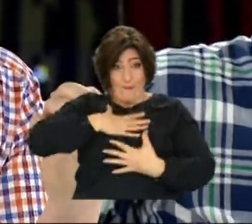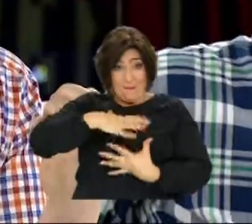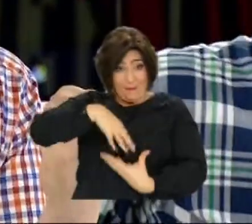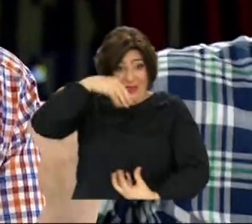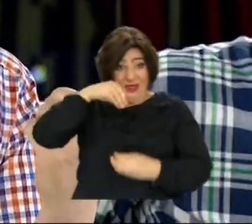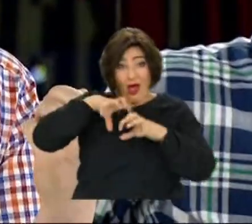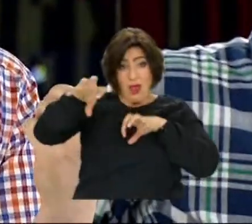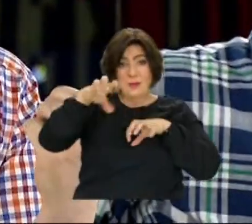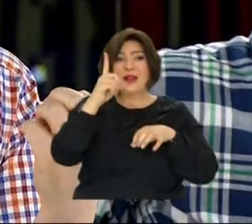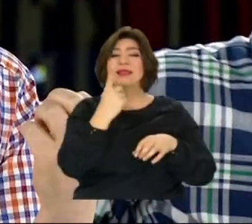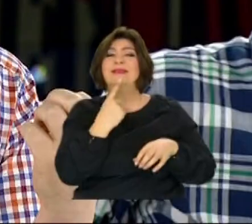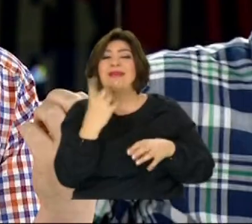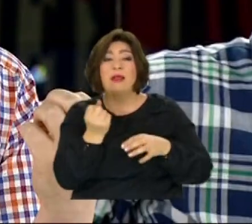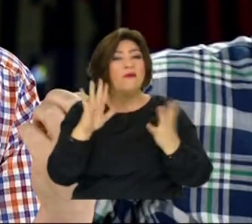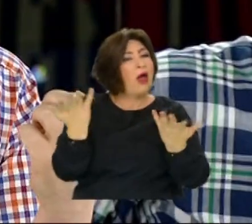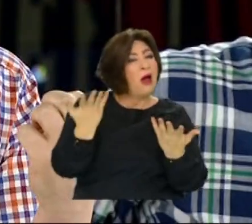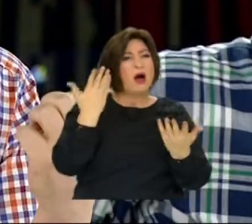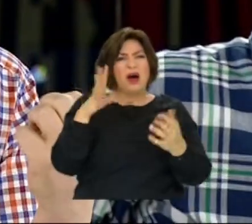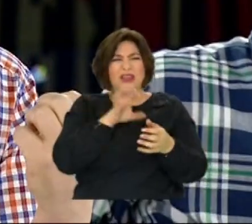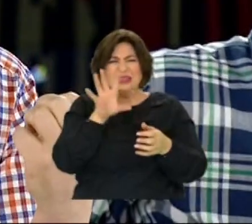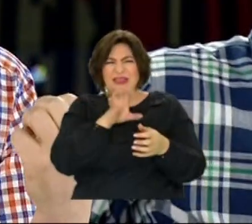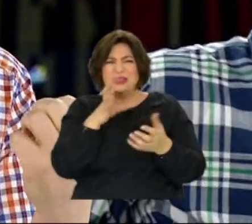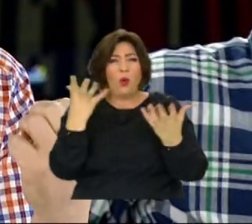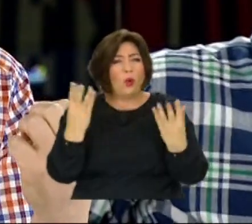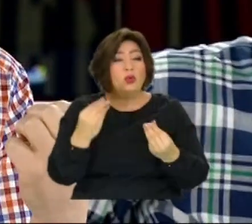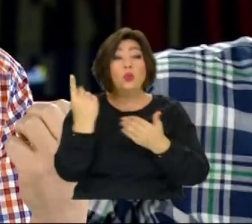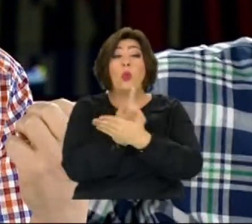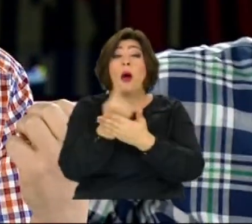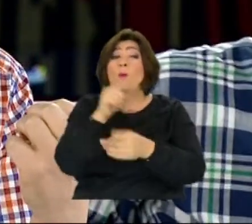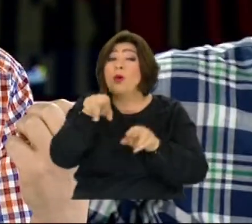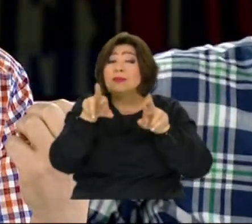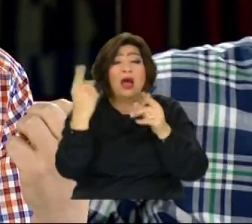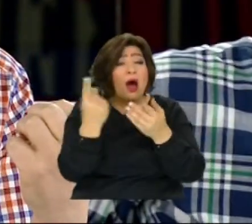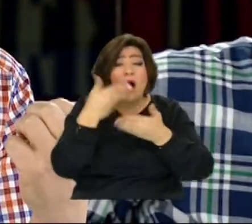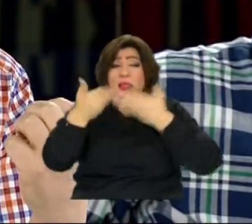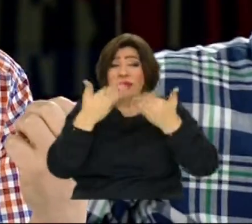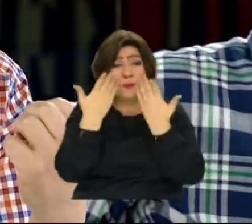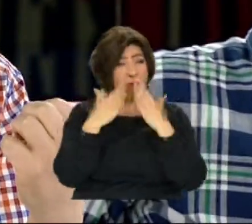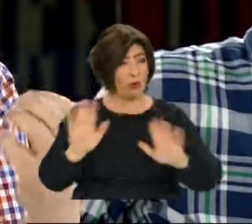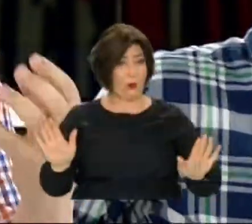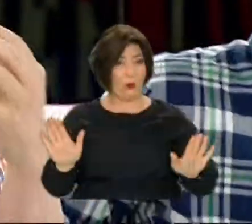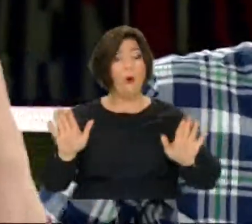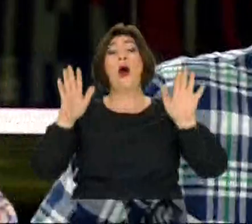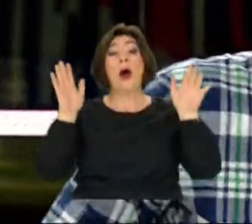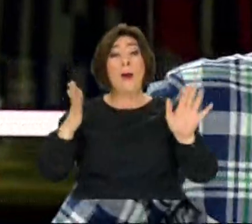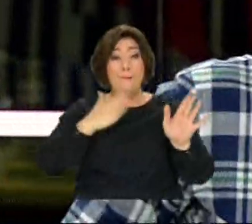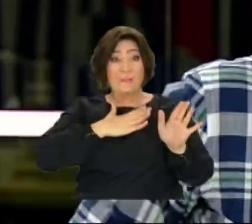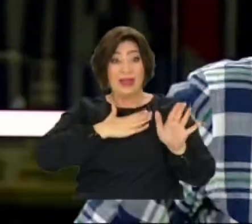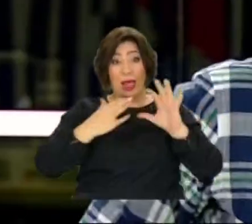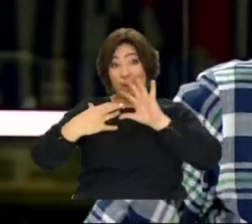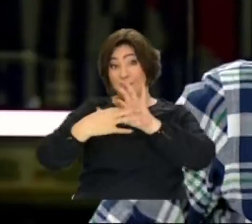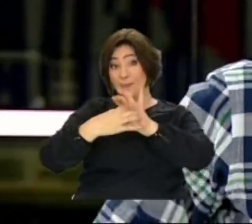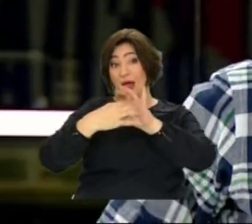bir lezzet aldığı veya acı çektiği şeklinde bir şey. Ne Kur'an'da en azından böyle bir izah hiç yok. Bütün izahlar hep bedene bağlı